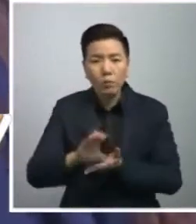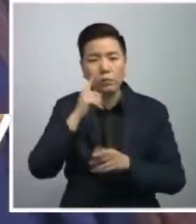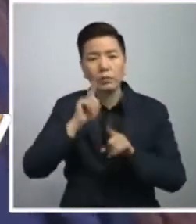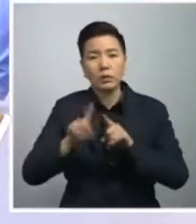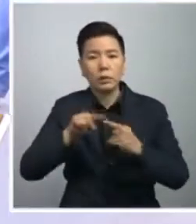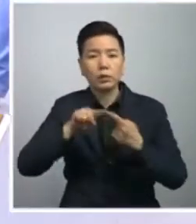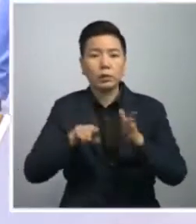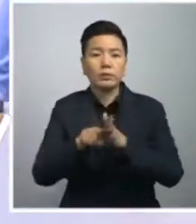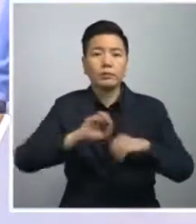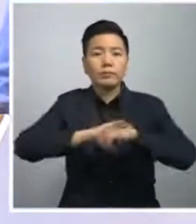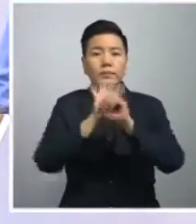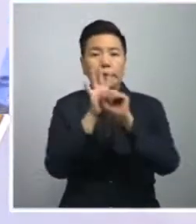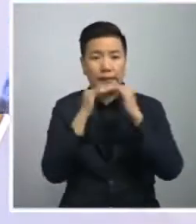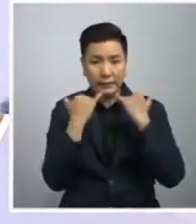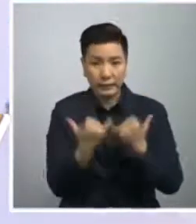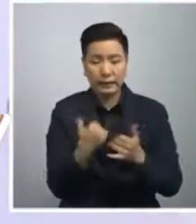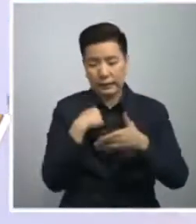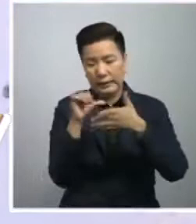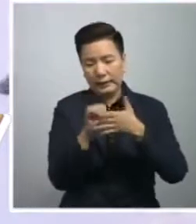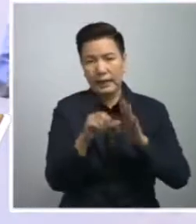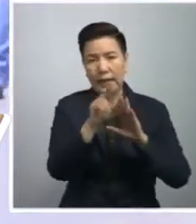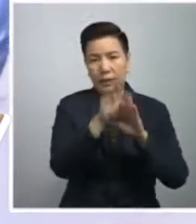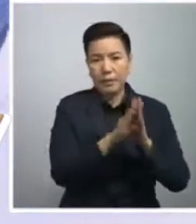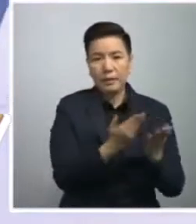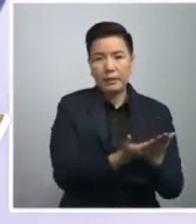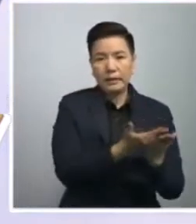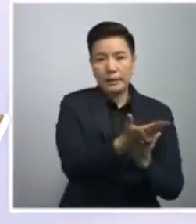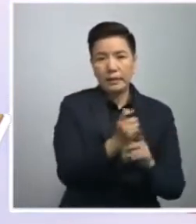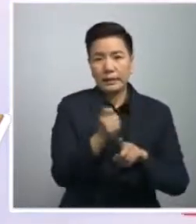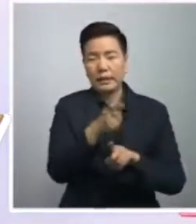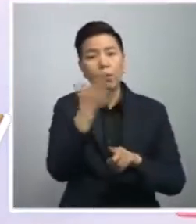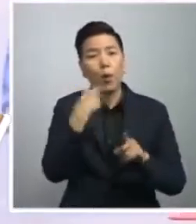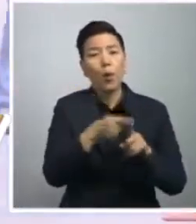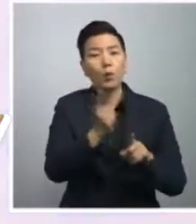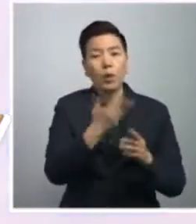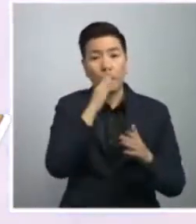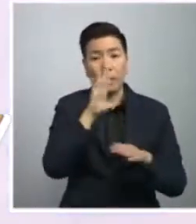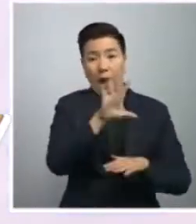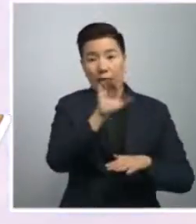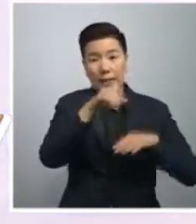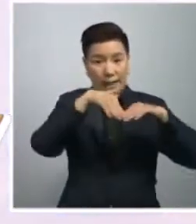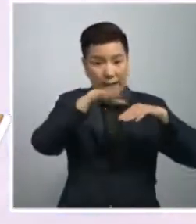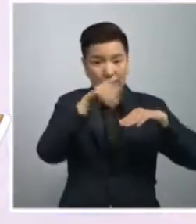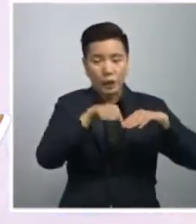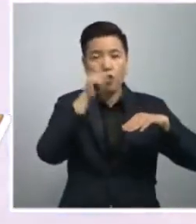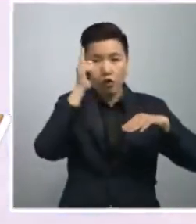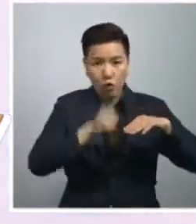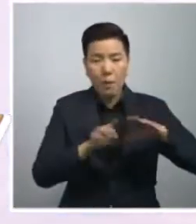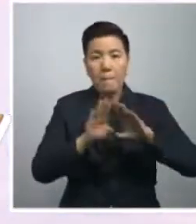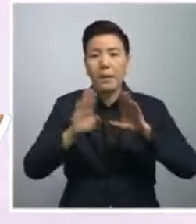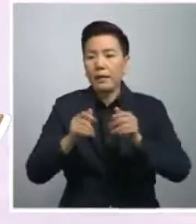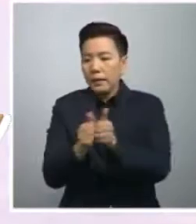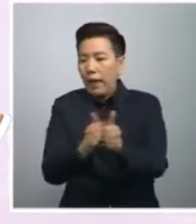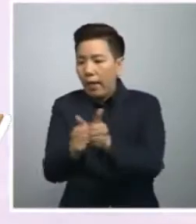โควิด-19เพราะได้มีการแก้ไขระเบียบการจัดซื้อจัดจ้างที่ปกติหากมีวงเงินเกิน 500,000 บาทจะต้องมีการเปิด